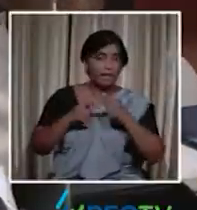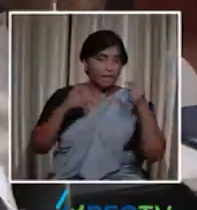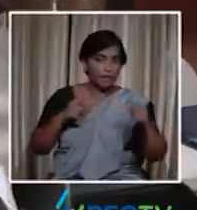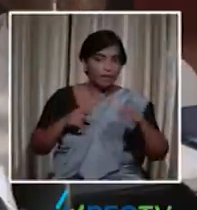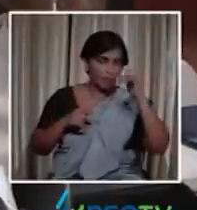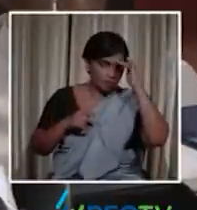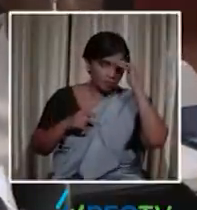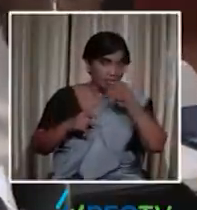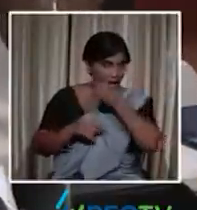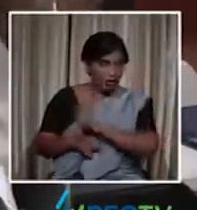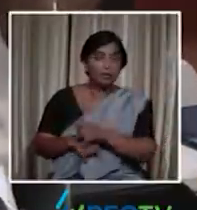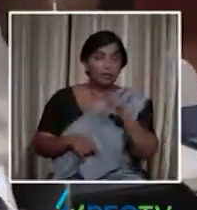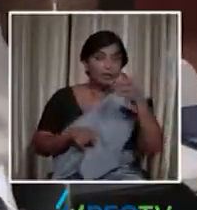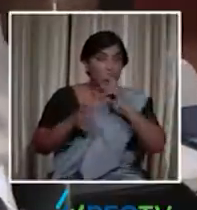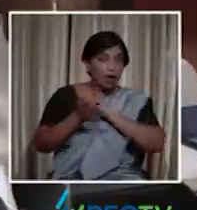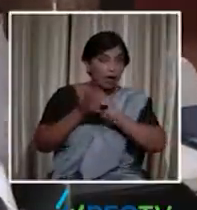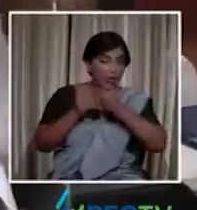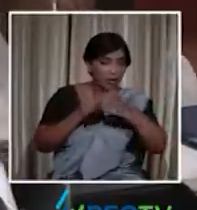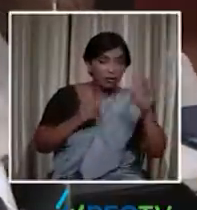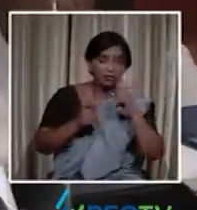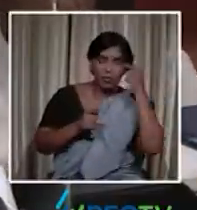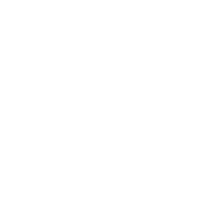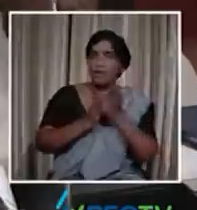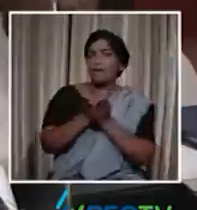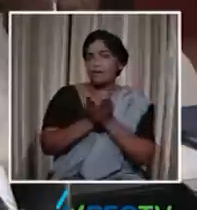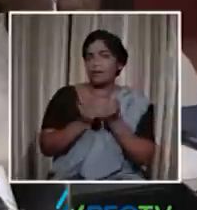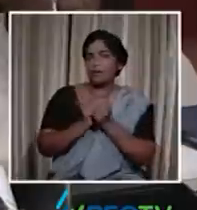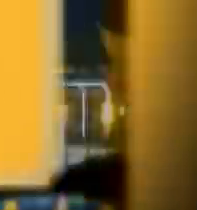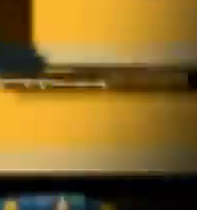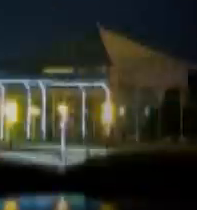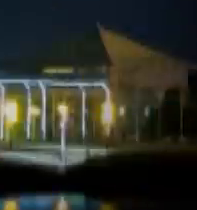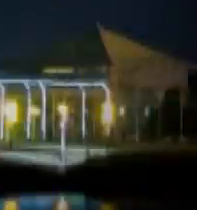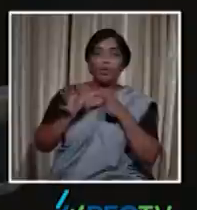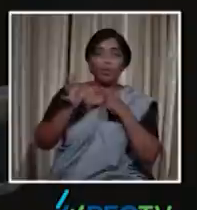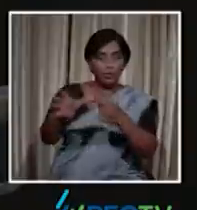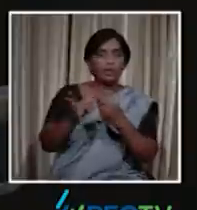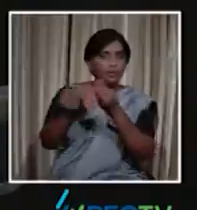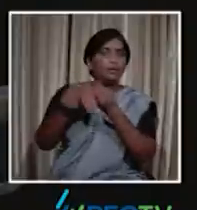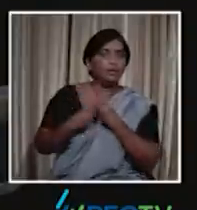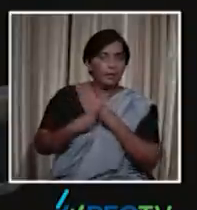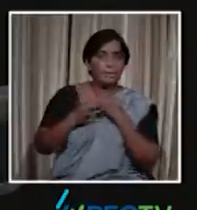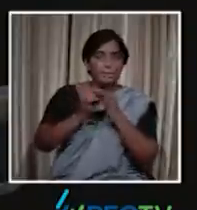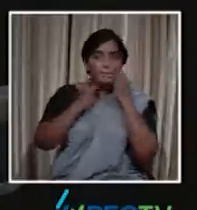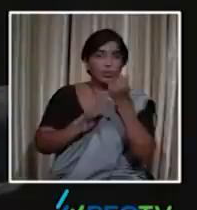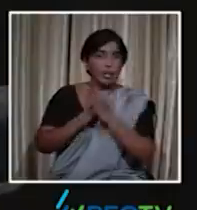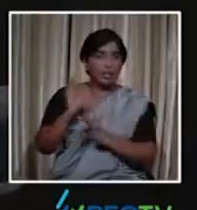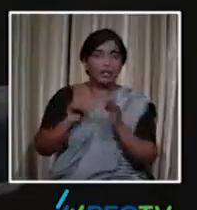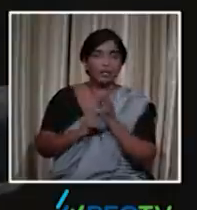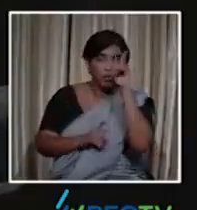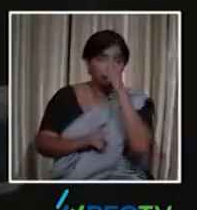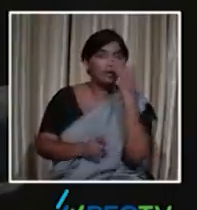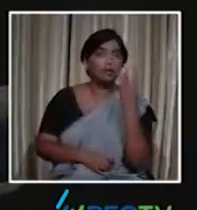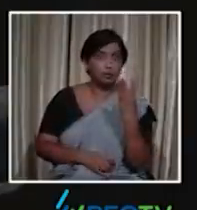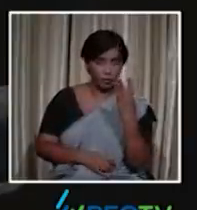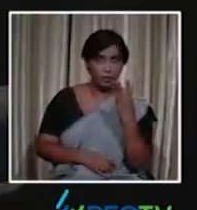නායකතුමාගේ අවසරය ඇතිව ඒ අයට විරුද්ධව විද්‍යානුකූල පියවර ගන්නවයි කියන එක මේ අවස්ථාවේදී මතක් කරන්න. බසිල් රාජවක්‍ර මුදල් ලැබිවරා මාස